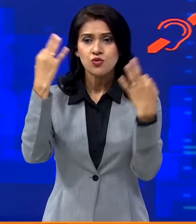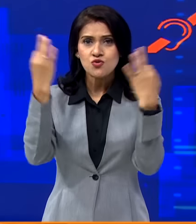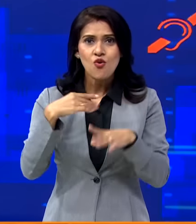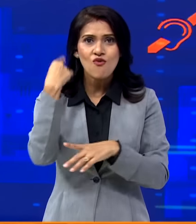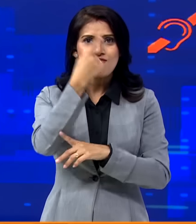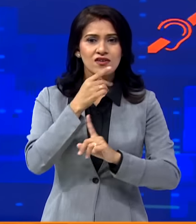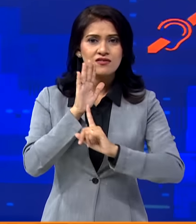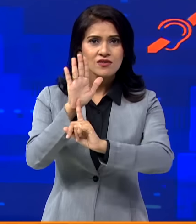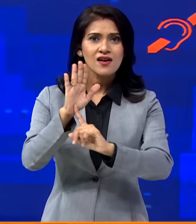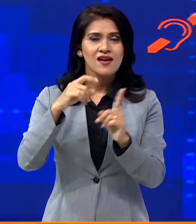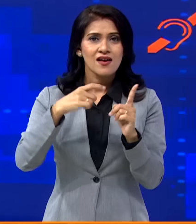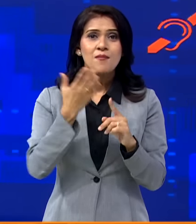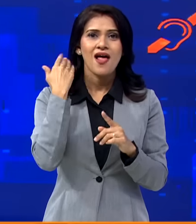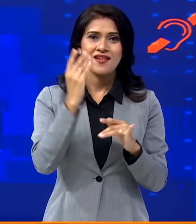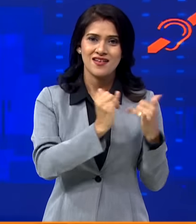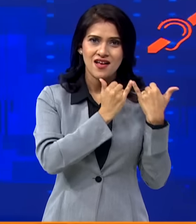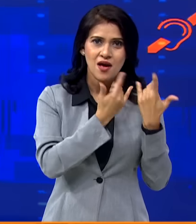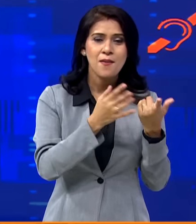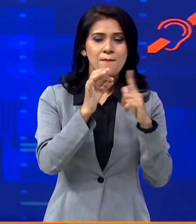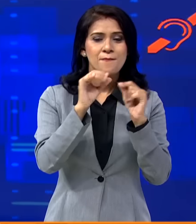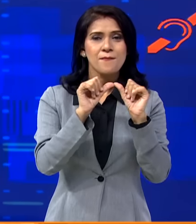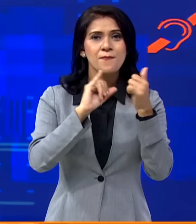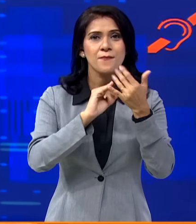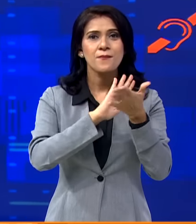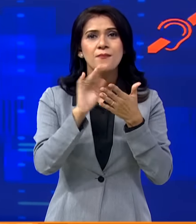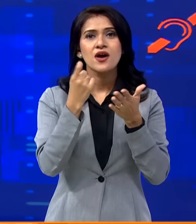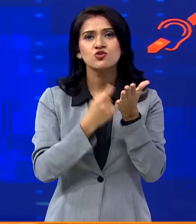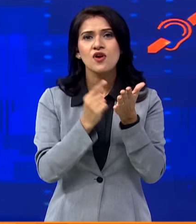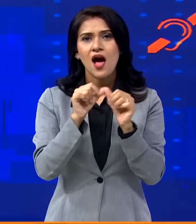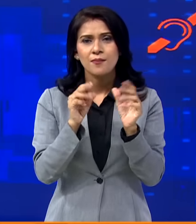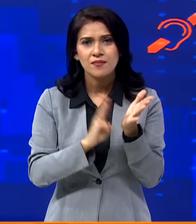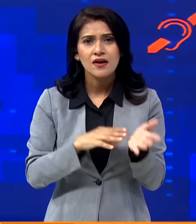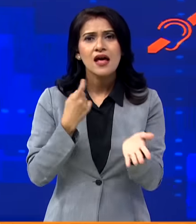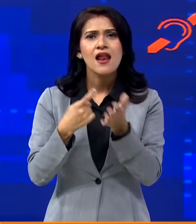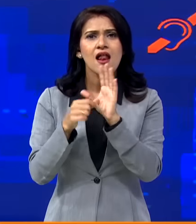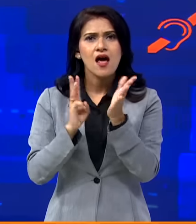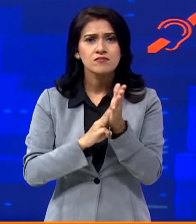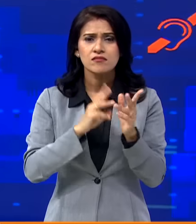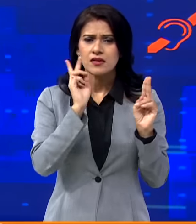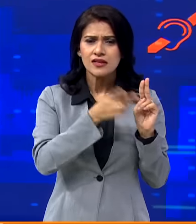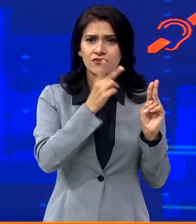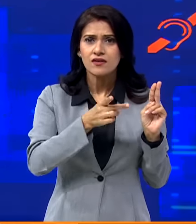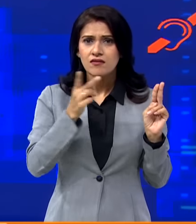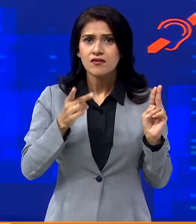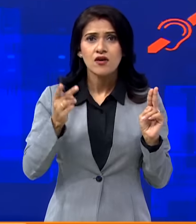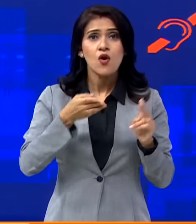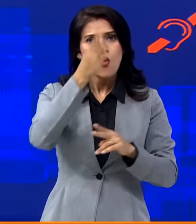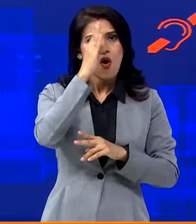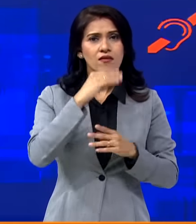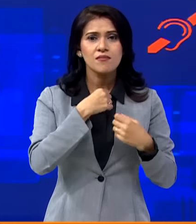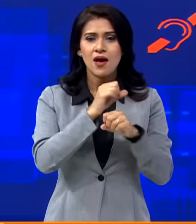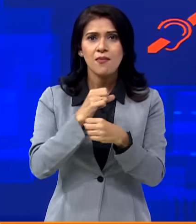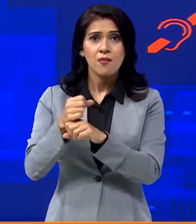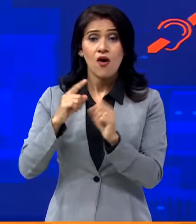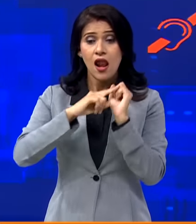राम आए भगवान कृष्ण आए भगवान परशुराम आए भगवान के जितने भी स्वरूप हैं वो धरती पर आ चुके हैं कल की भगवान का अवतार अंत